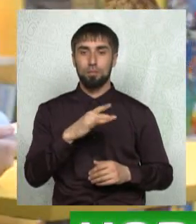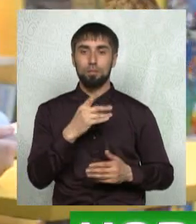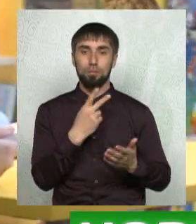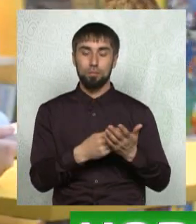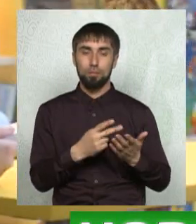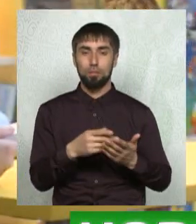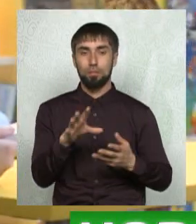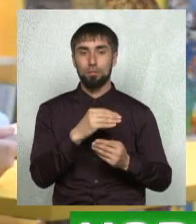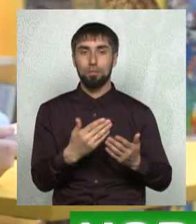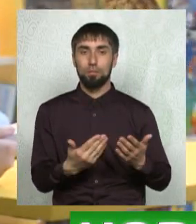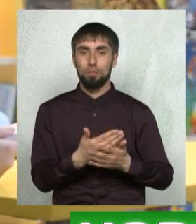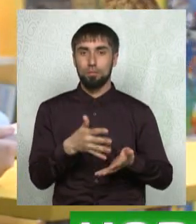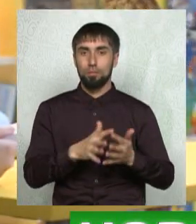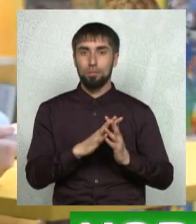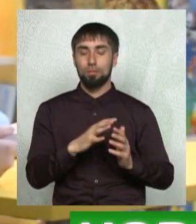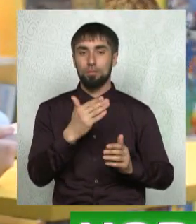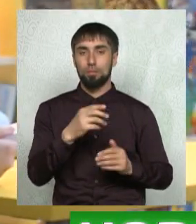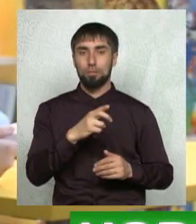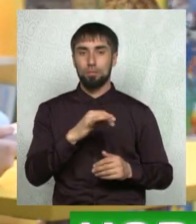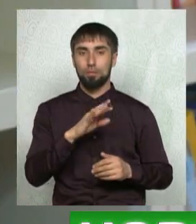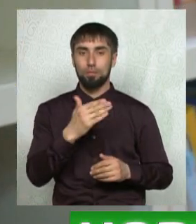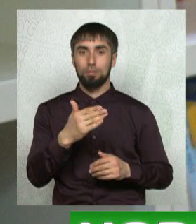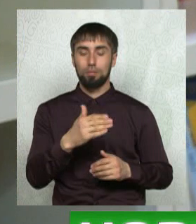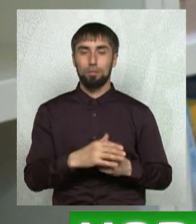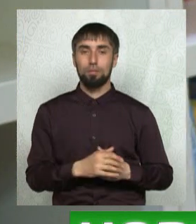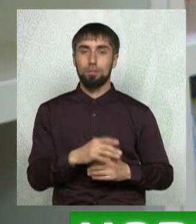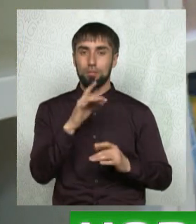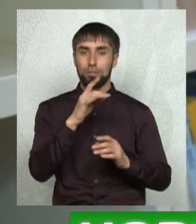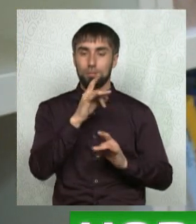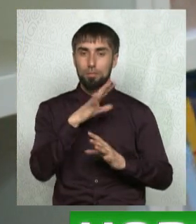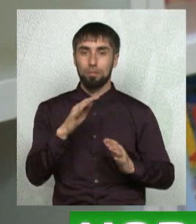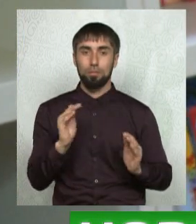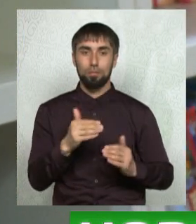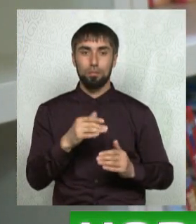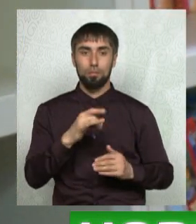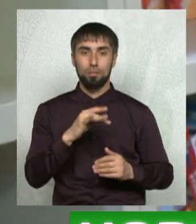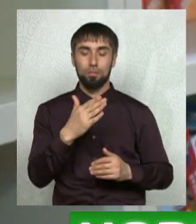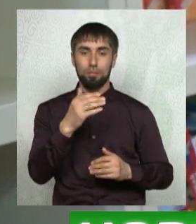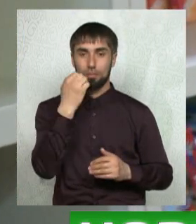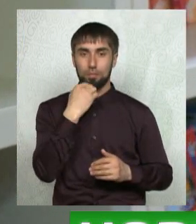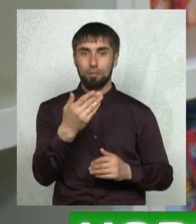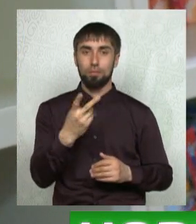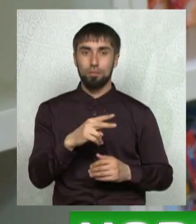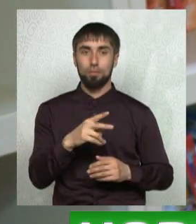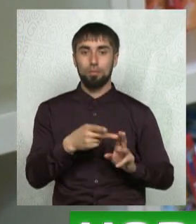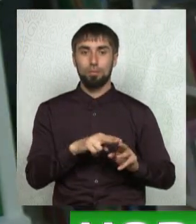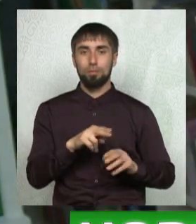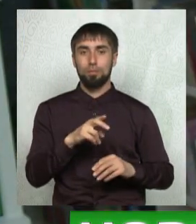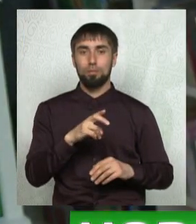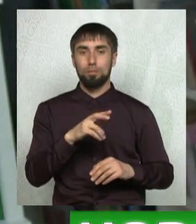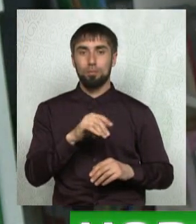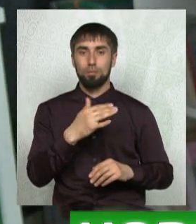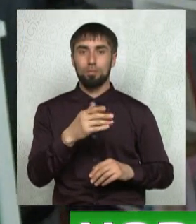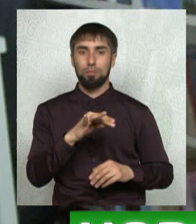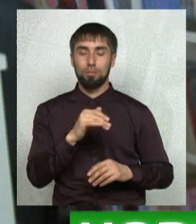показывает обновленный храм знаний в рамках партийного проекта «Культура малой родины». Благодаря ему две модельные библиотеки в нашей